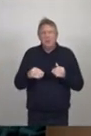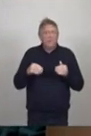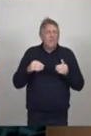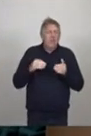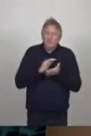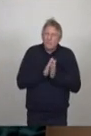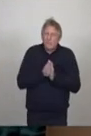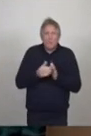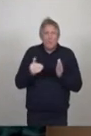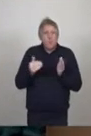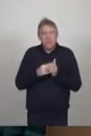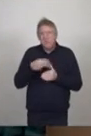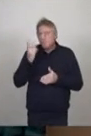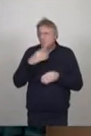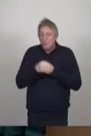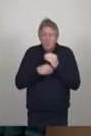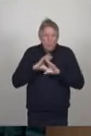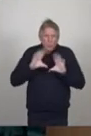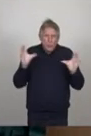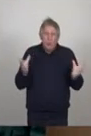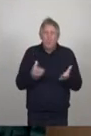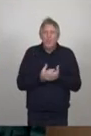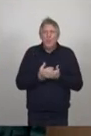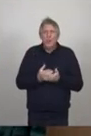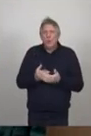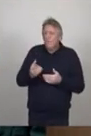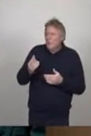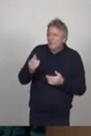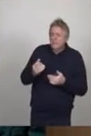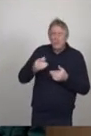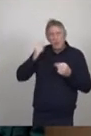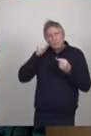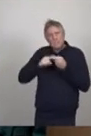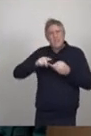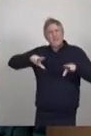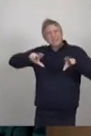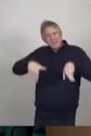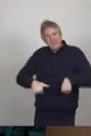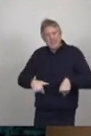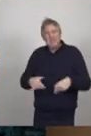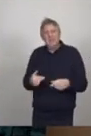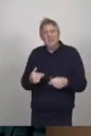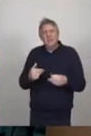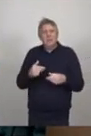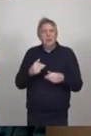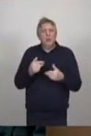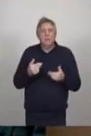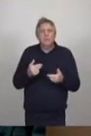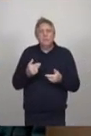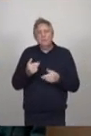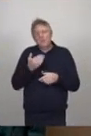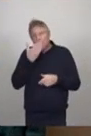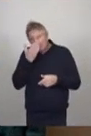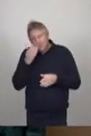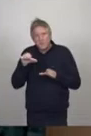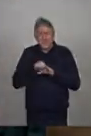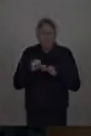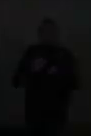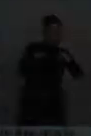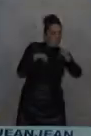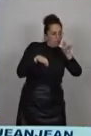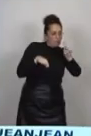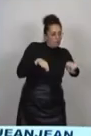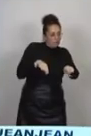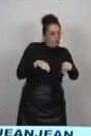appel international pour un traité qui mette fin à l'utilisation des combustibles fossiles et soutiennent une transition